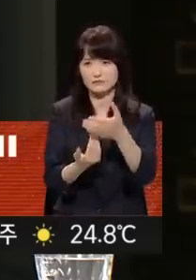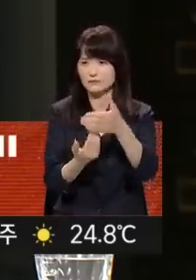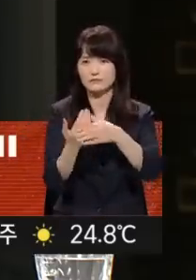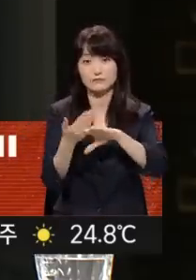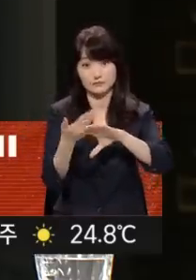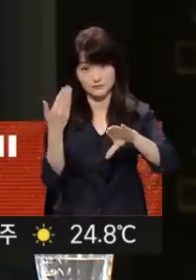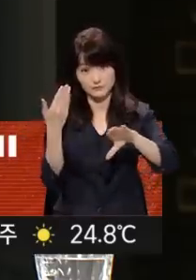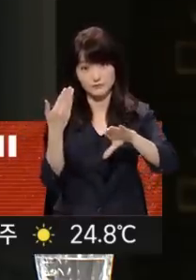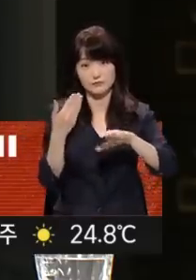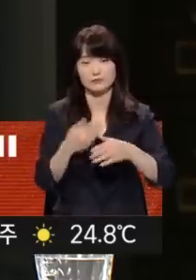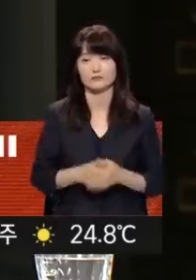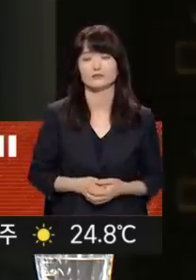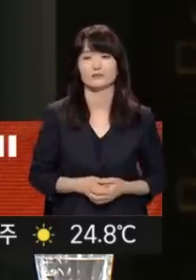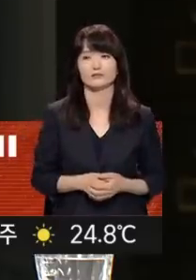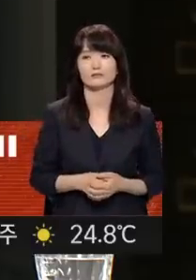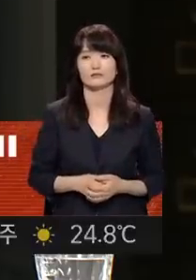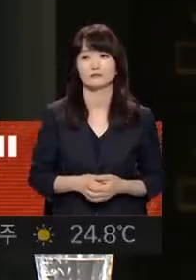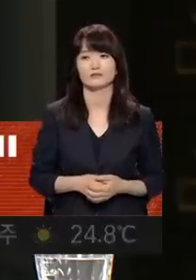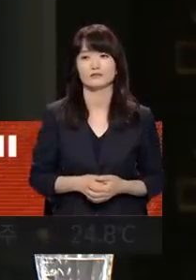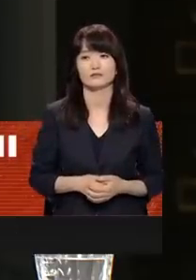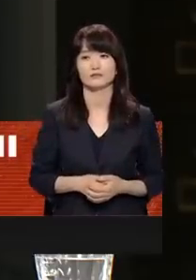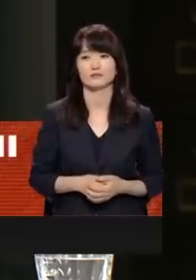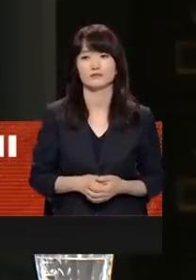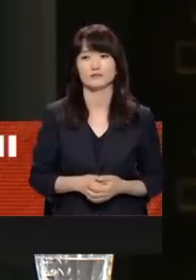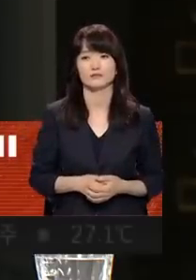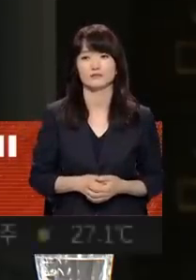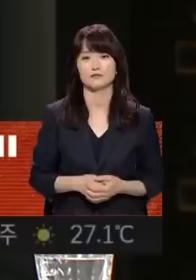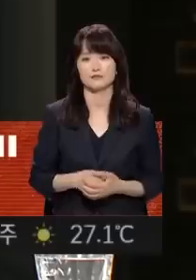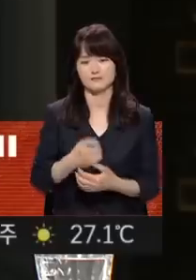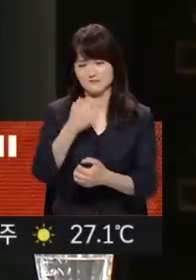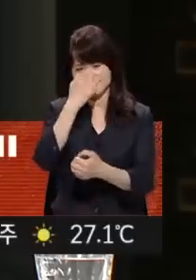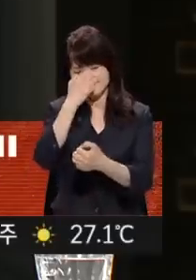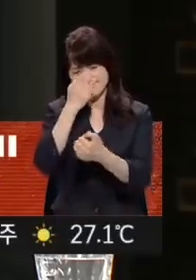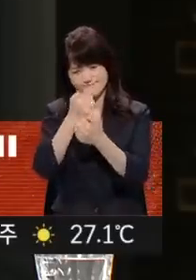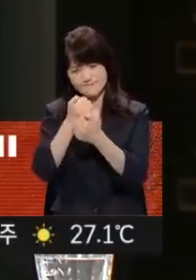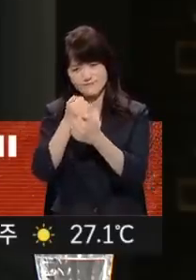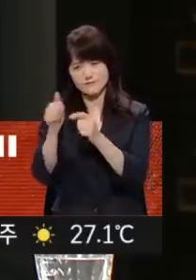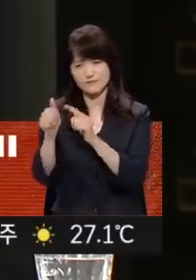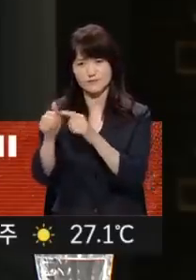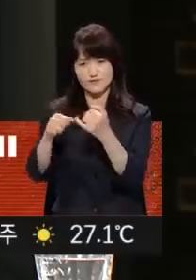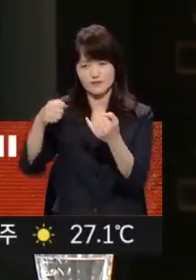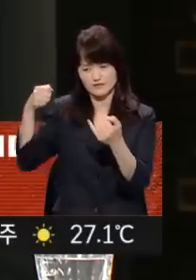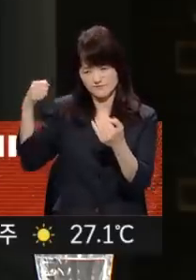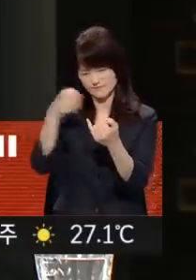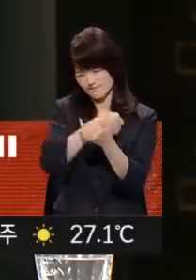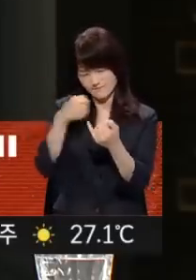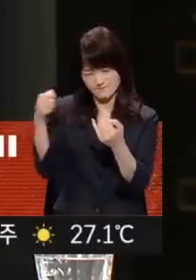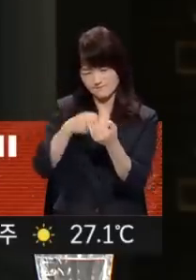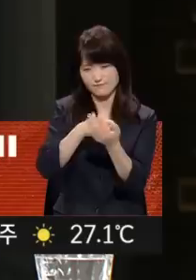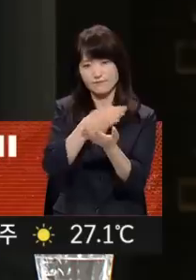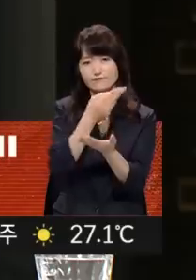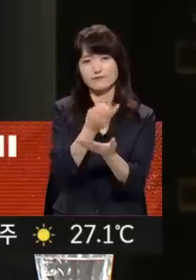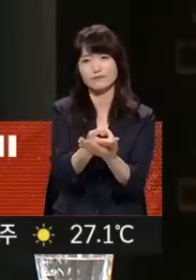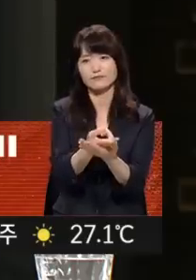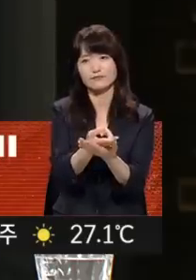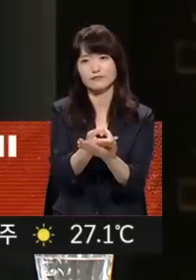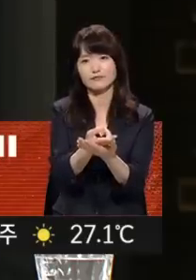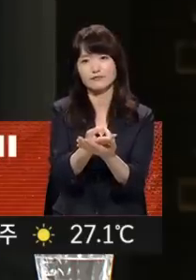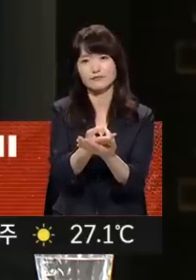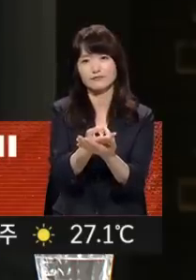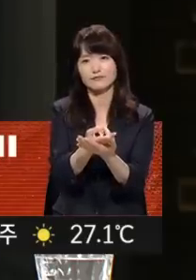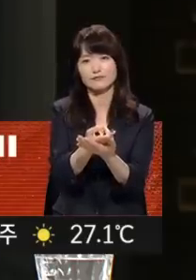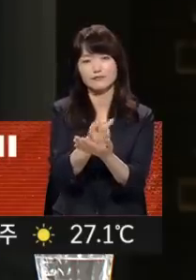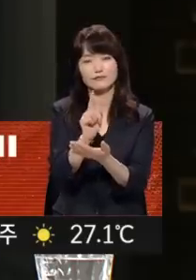하지 않을 수 없습니다 부산 돌려차기 사건 이른바 무차별 폭행 무차별 이런 폭행 사건은 아무런